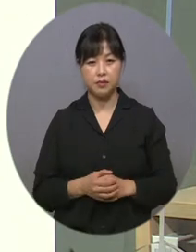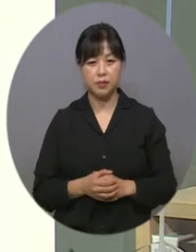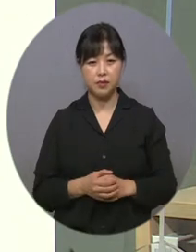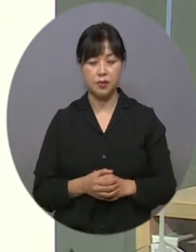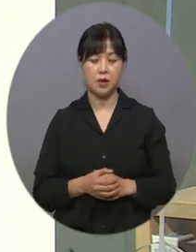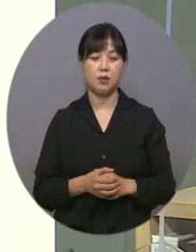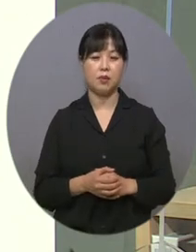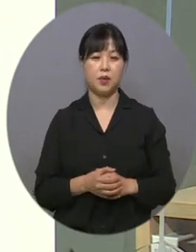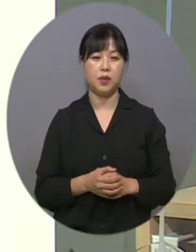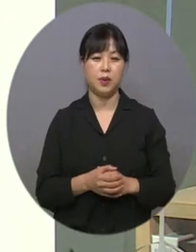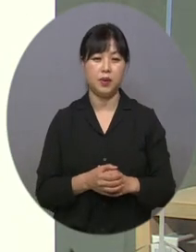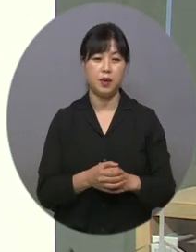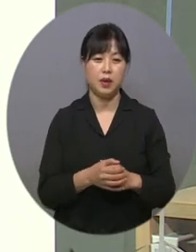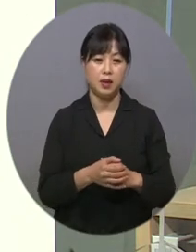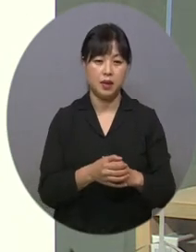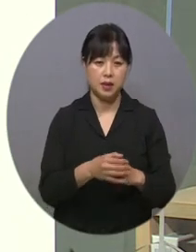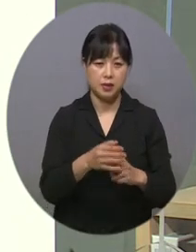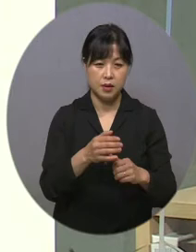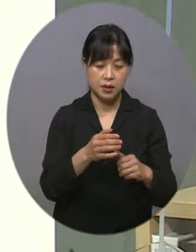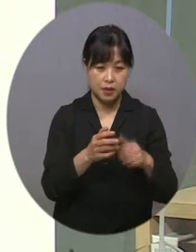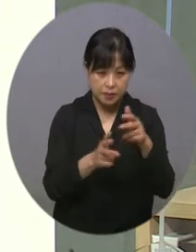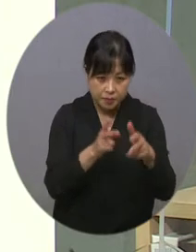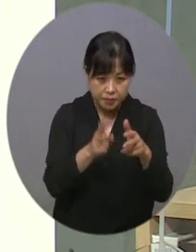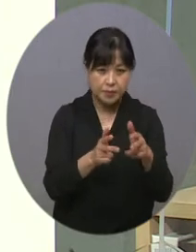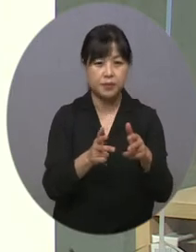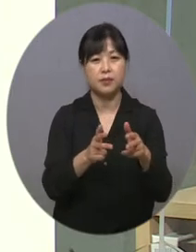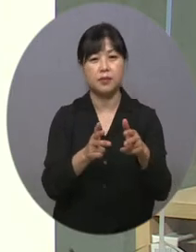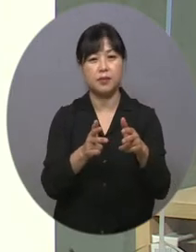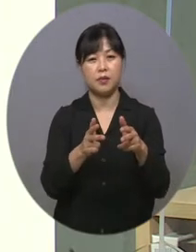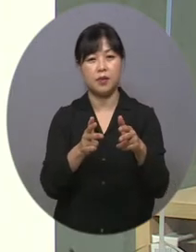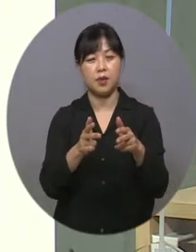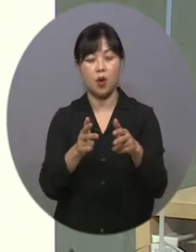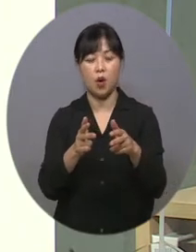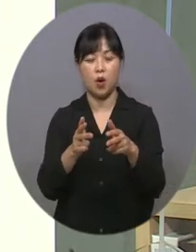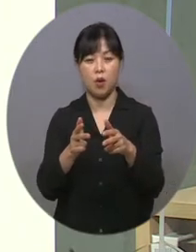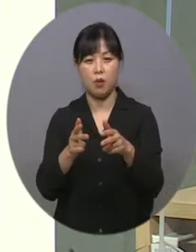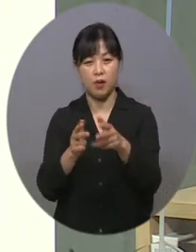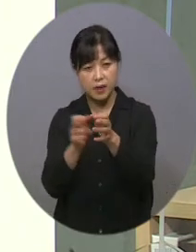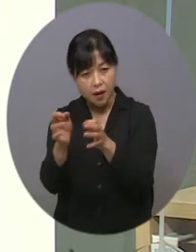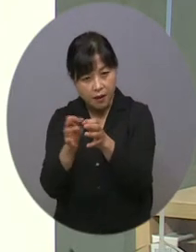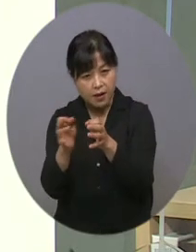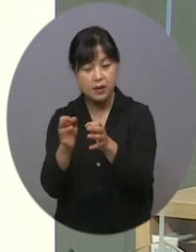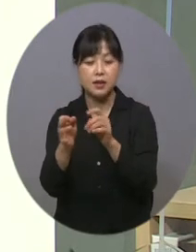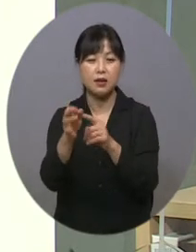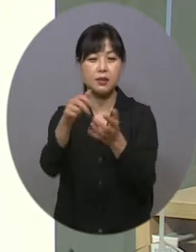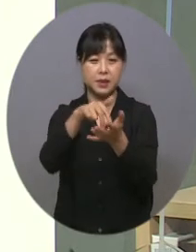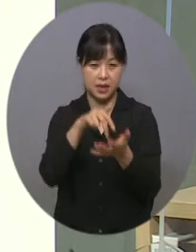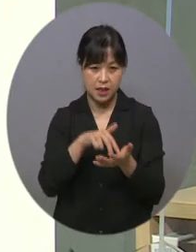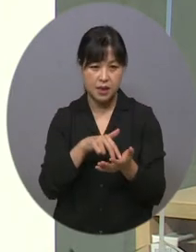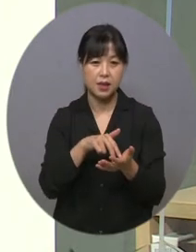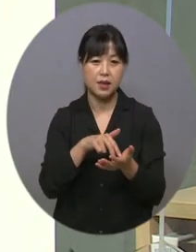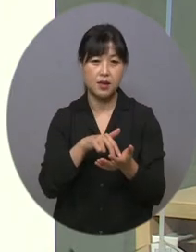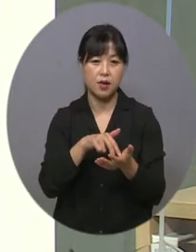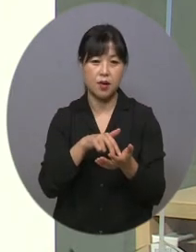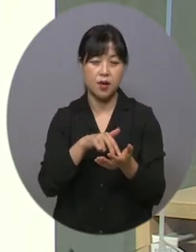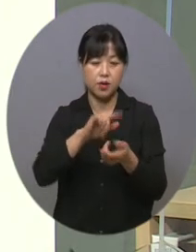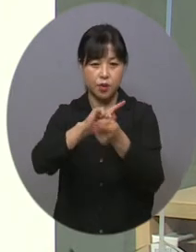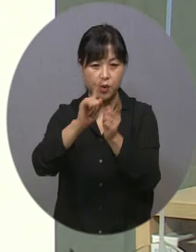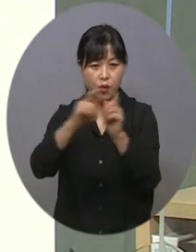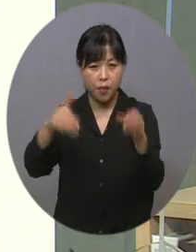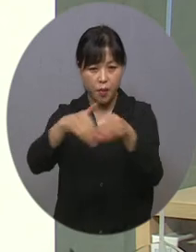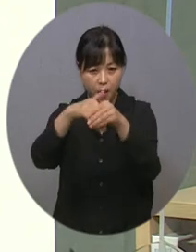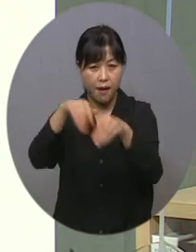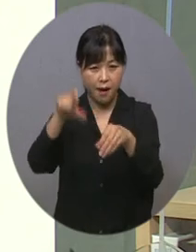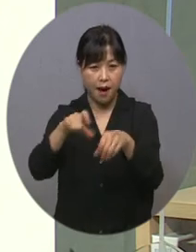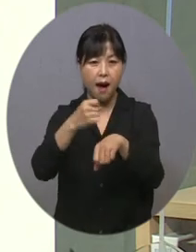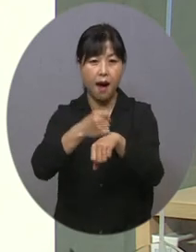상공적인 차원, 예. 무역적인 차원, 예. 예. 예. 막 이런 수교의 약속된 범위 내에서는 협력을 예. 강화해 나가는 예. 예.